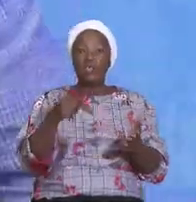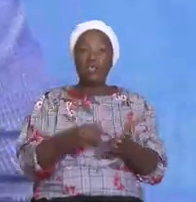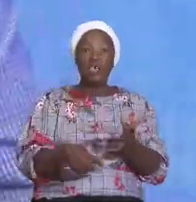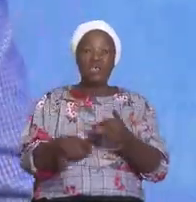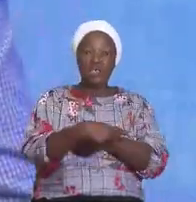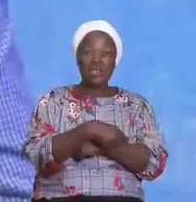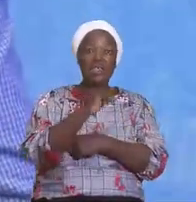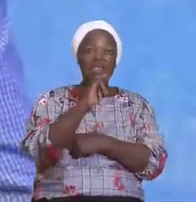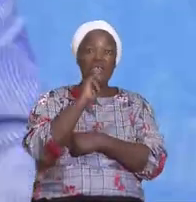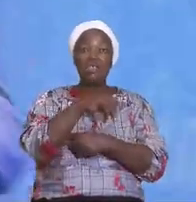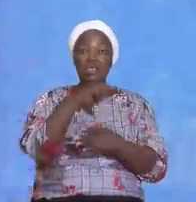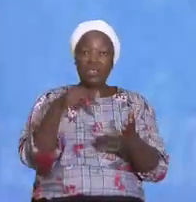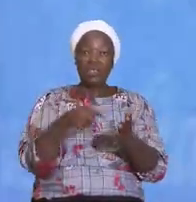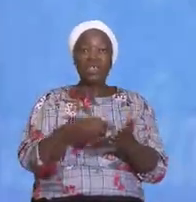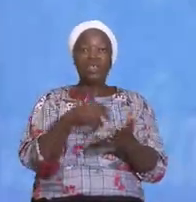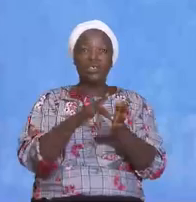il commença à leur dire,